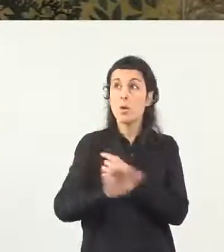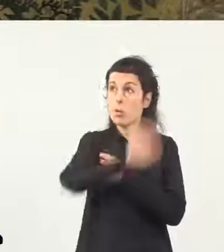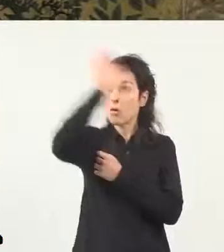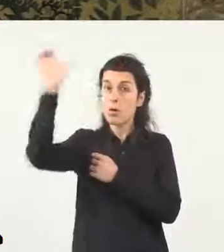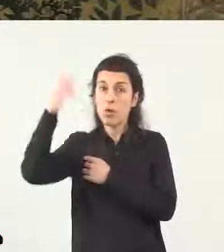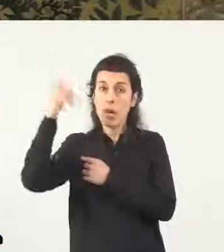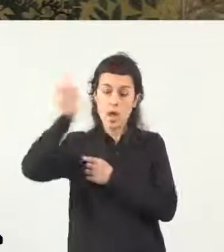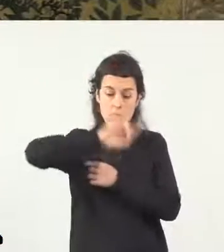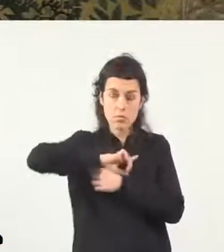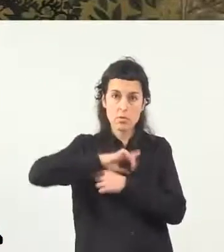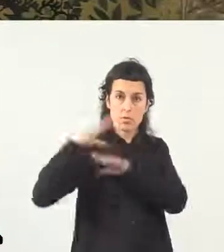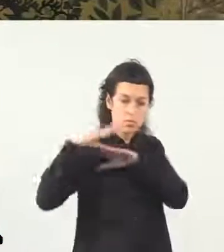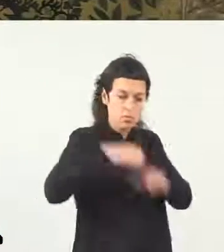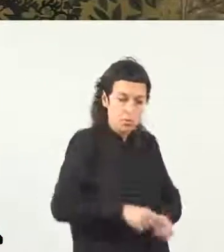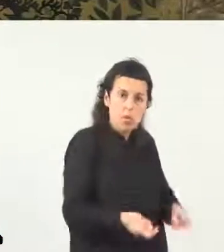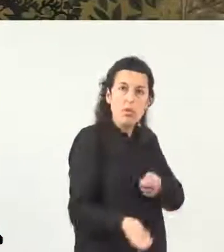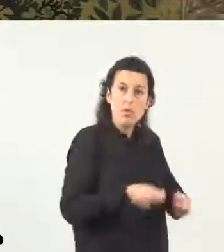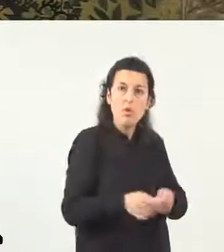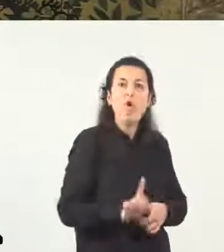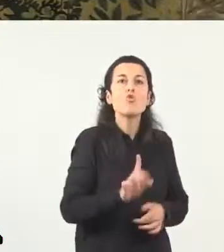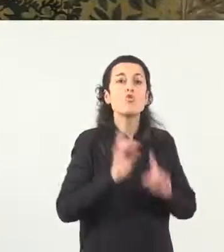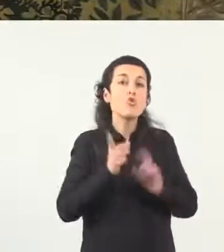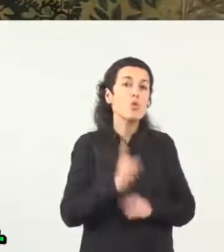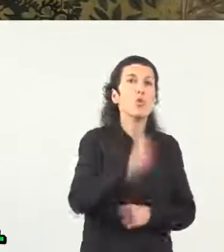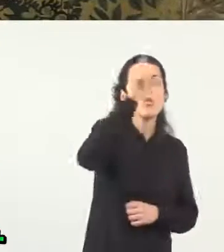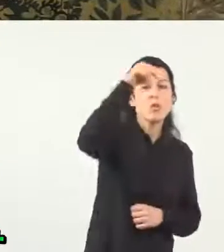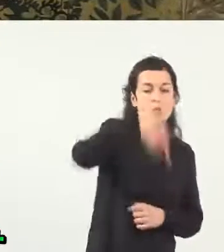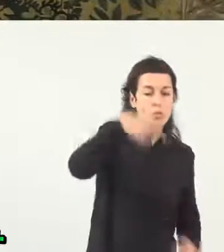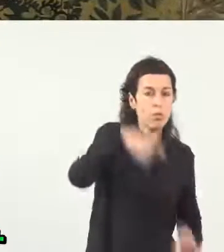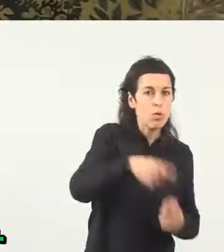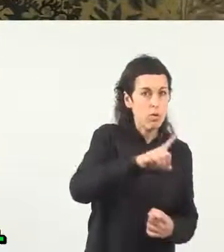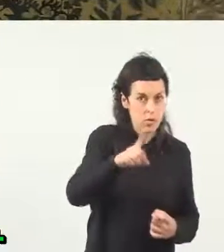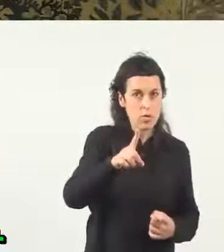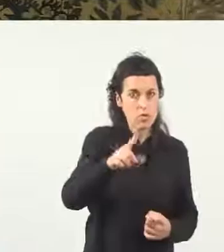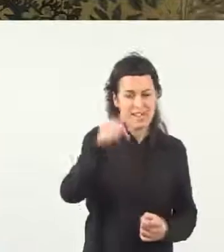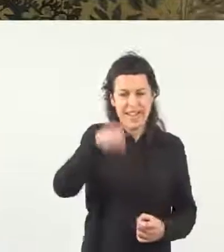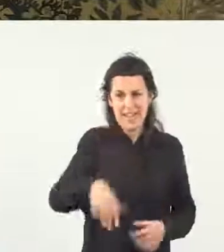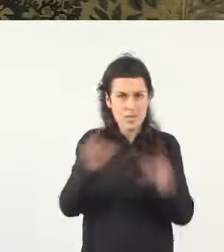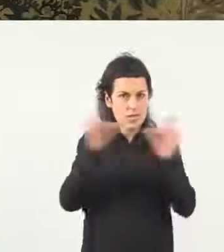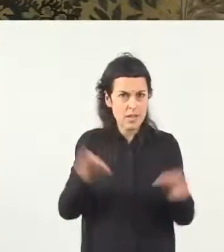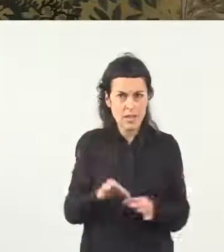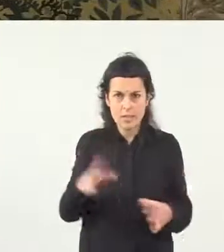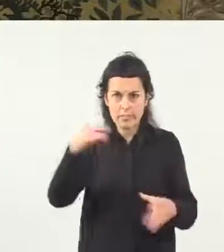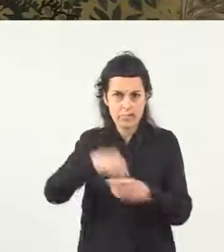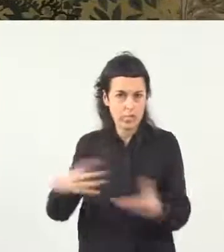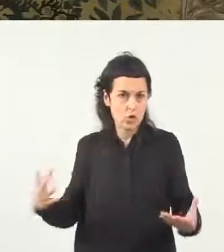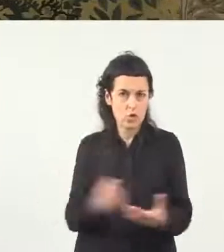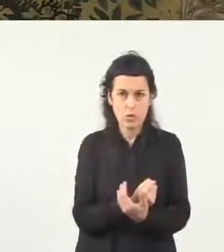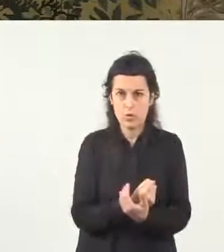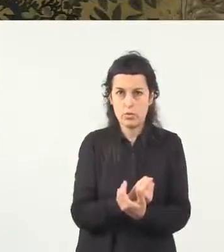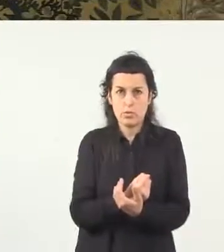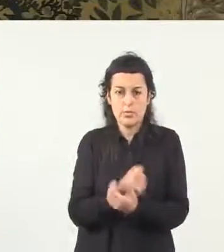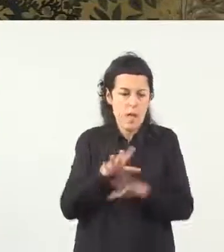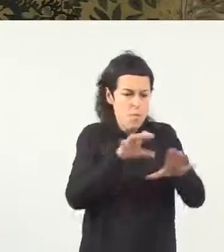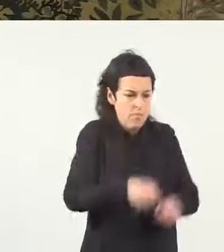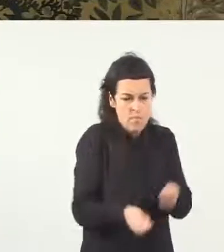mailan. Ez da bakarrik ipar eta egoaren arteko zerbait. Eta Euskal Herrian dana daukagu, norabide desberdinetako